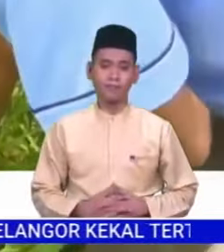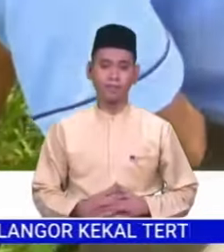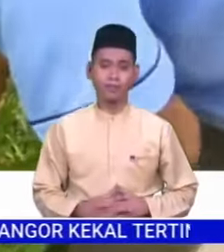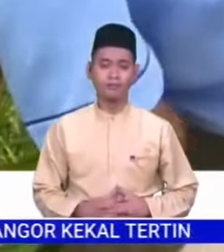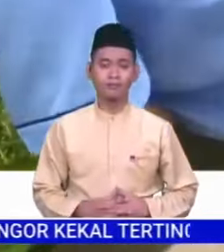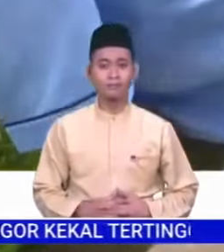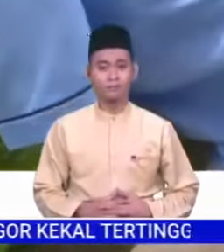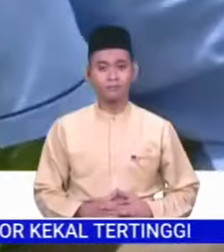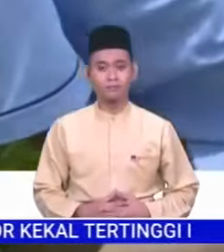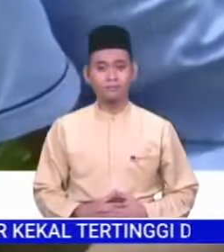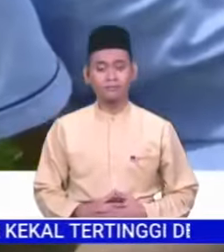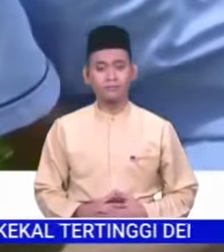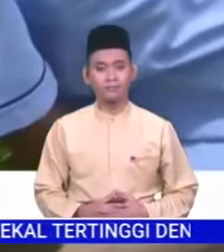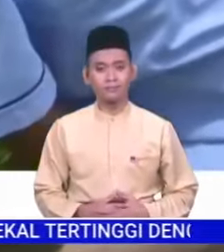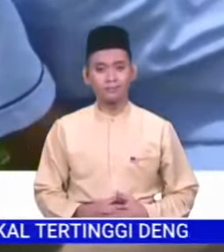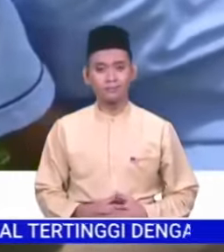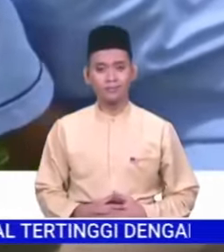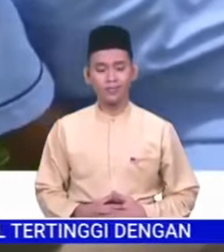Hai